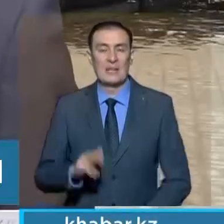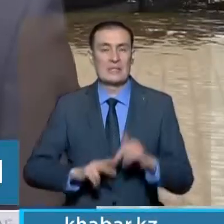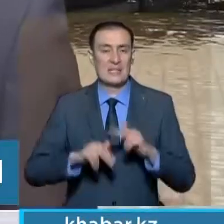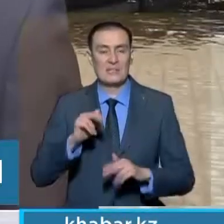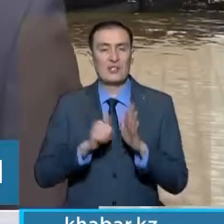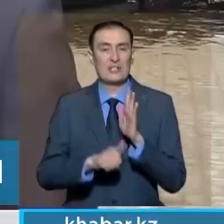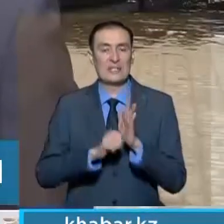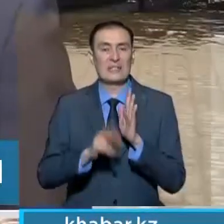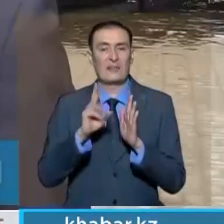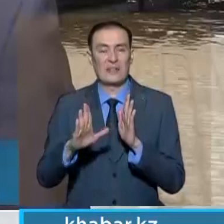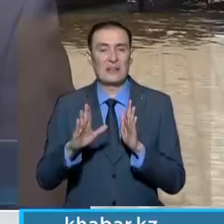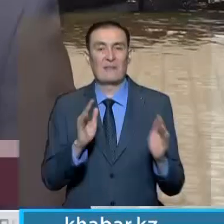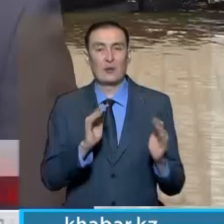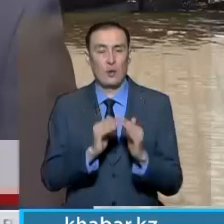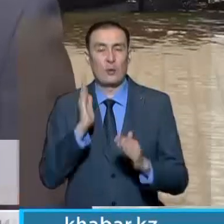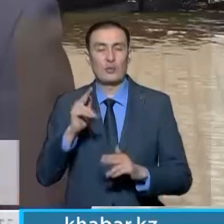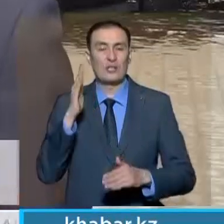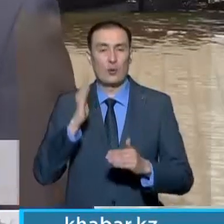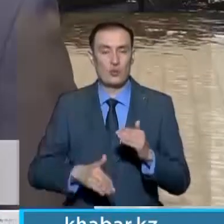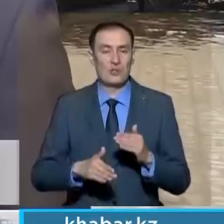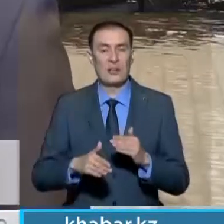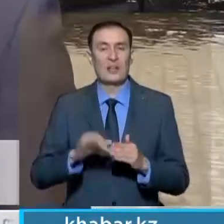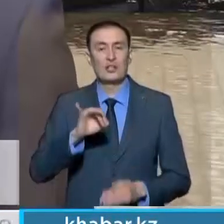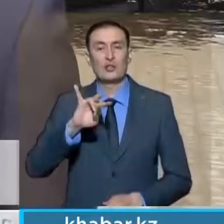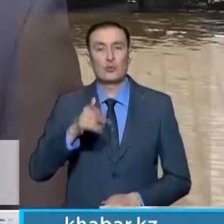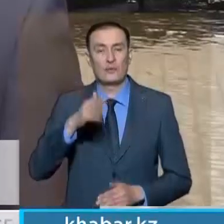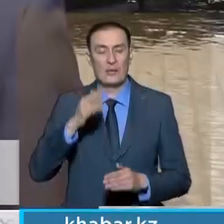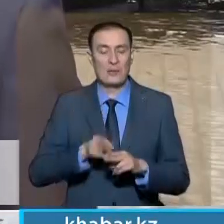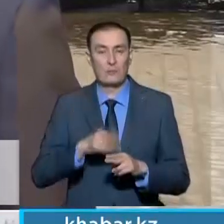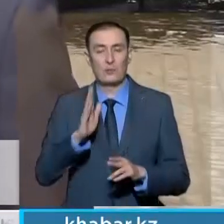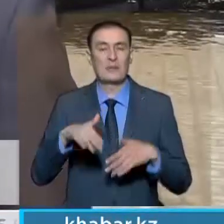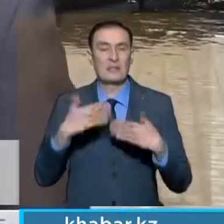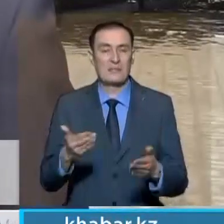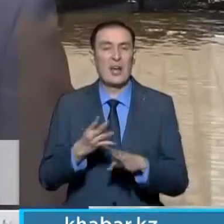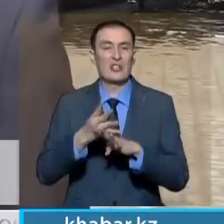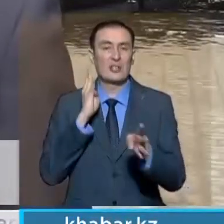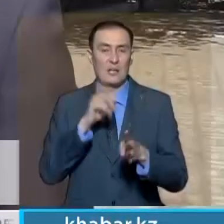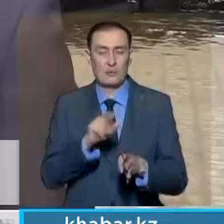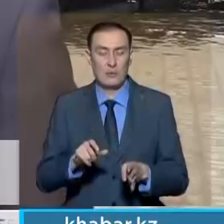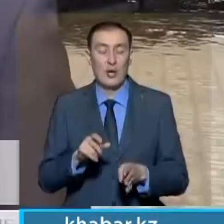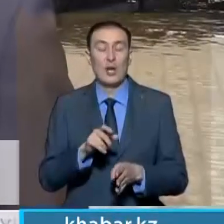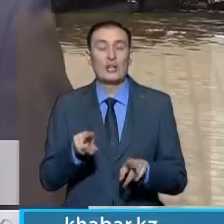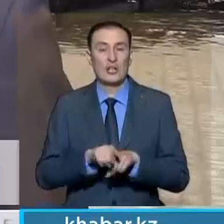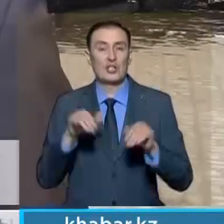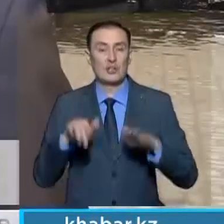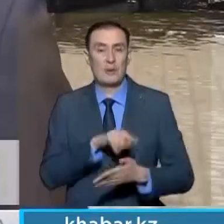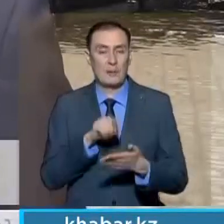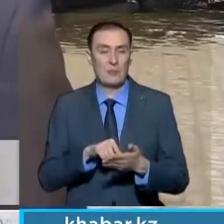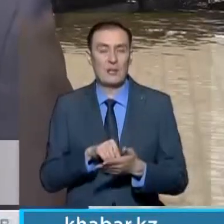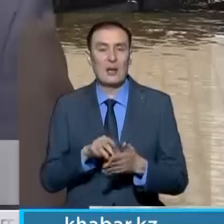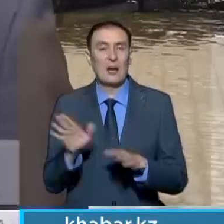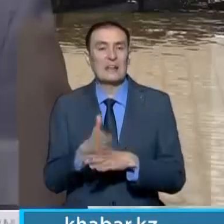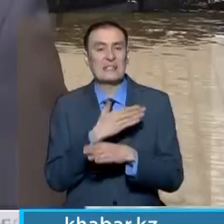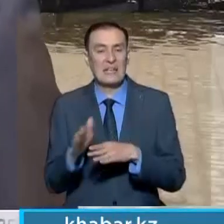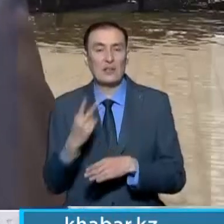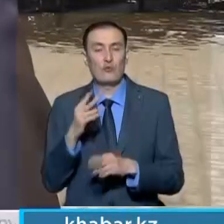Строительство 60-квартирного дома будет завершено в конце июня. Это жилье предоставят очередникам. Вместе с тем решим проблему расселения